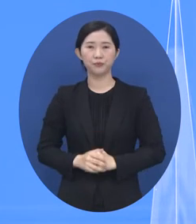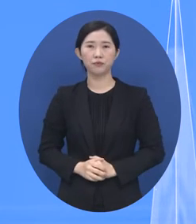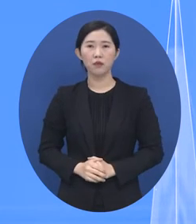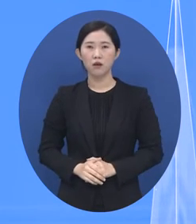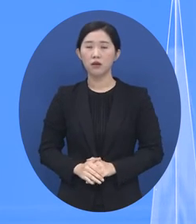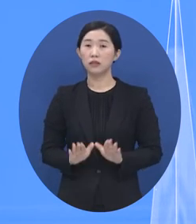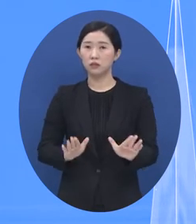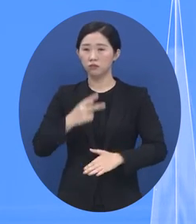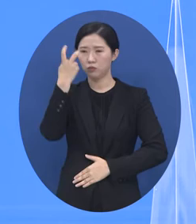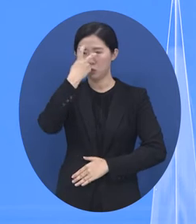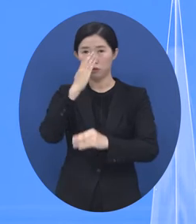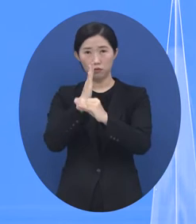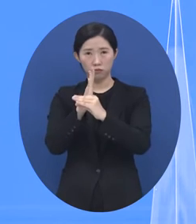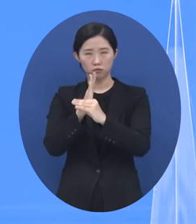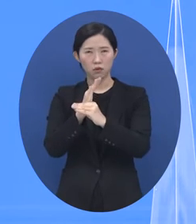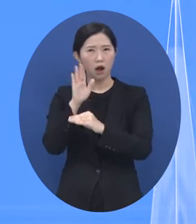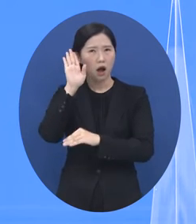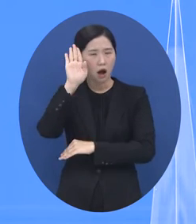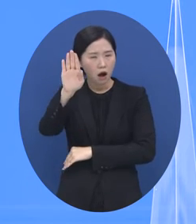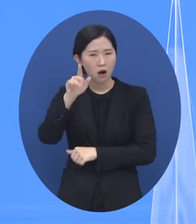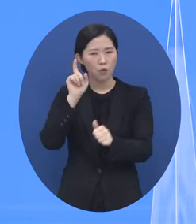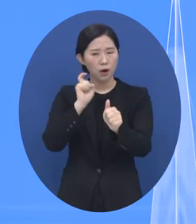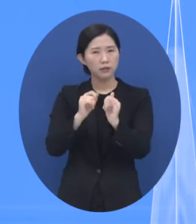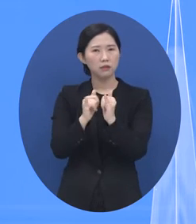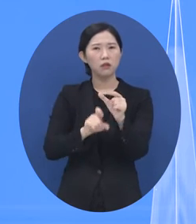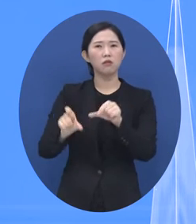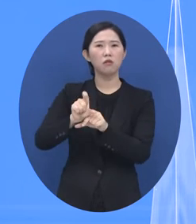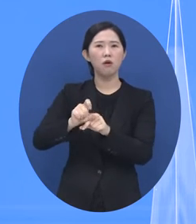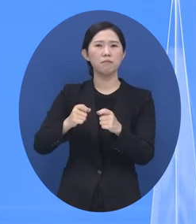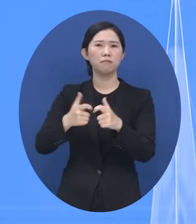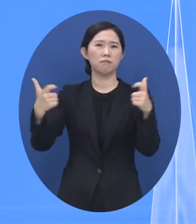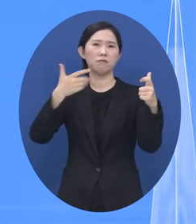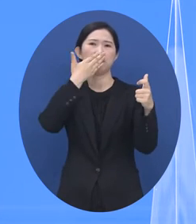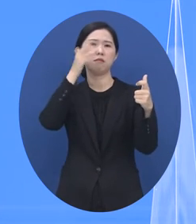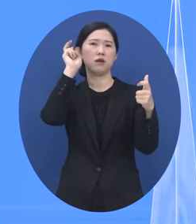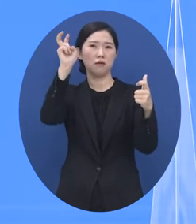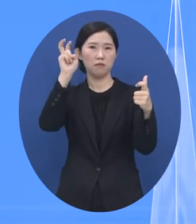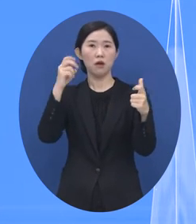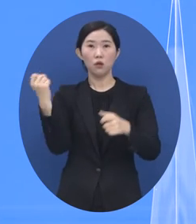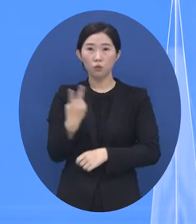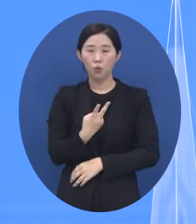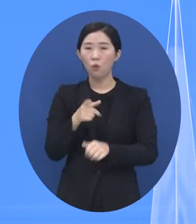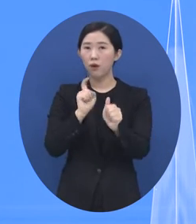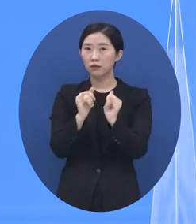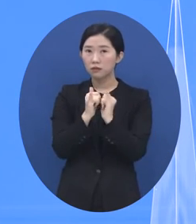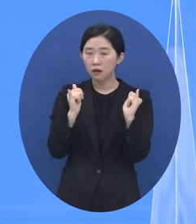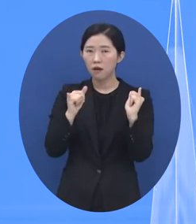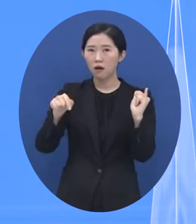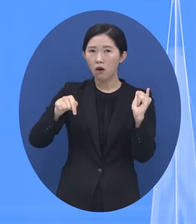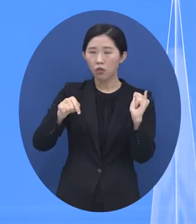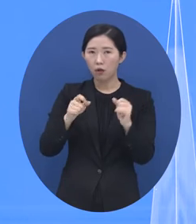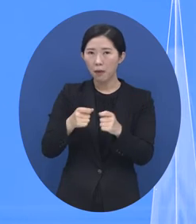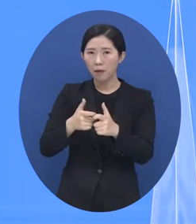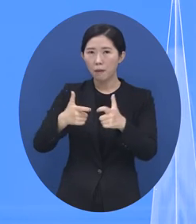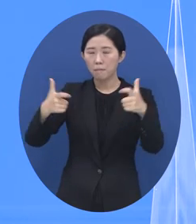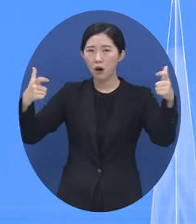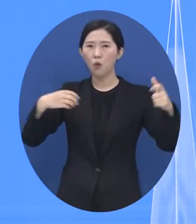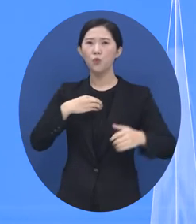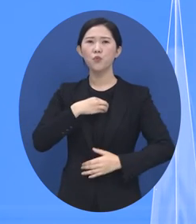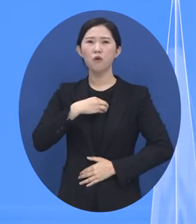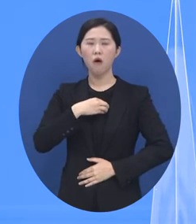늘어날 것이 예상되고 생활권 내 학교와 학원 등으로 유행이 파급될 가능성도 있어 예의주시하고